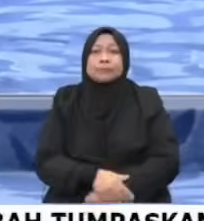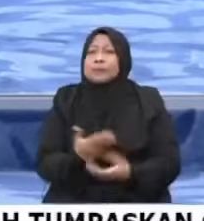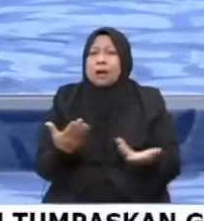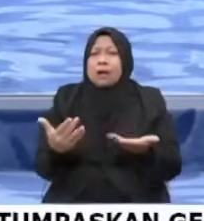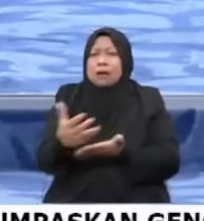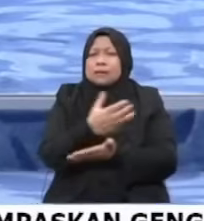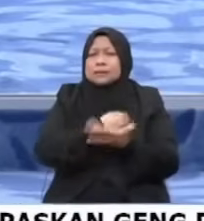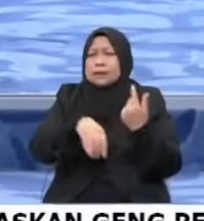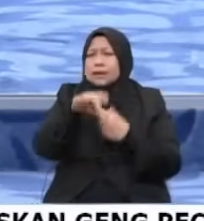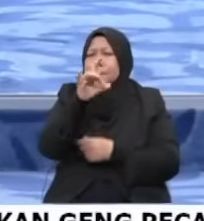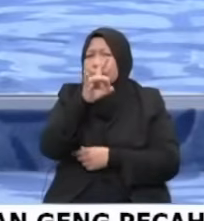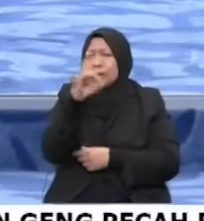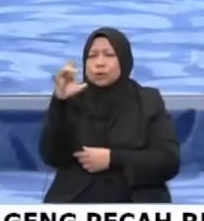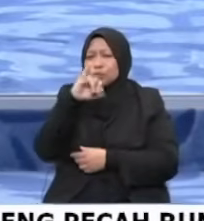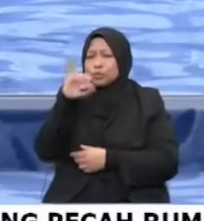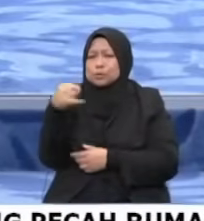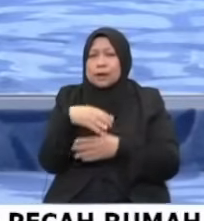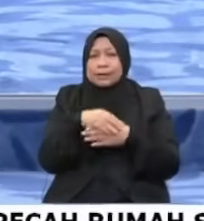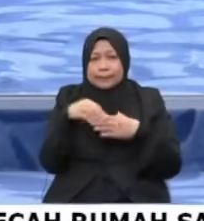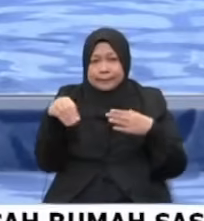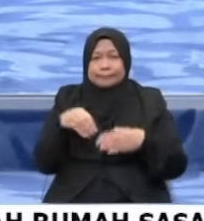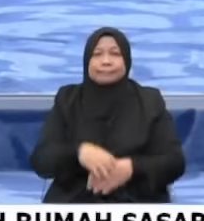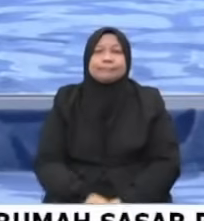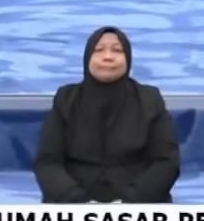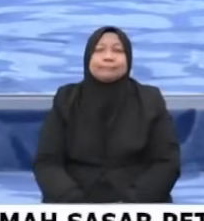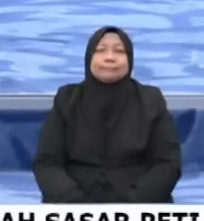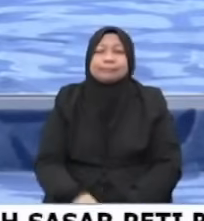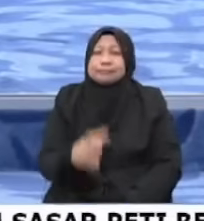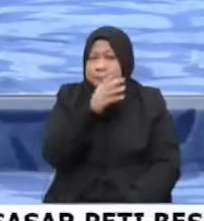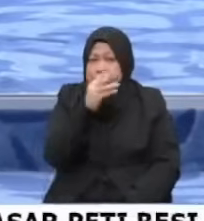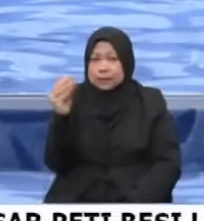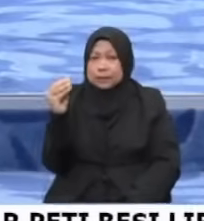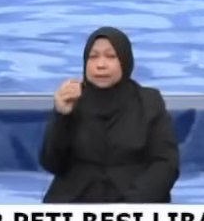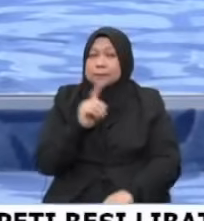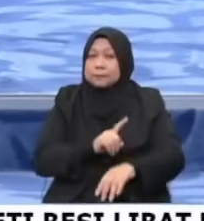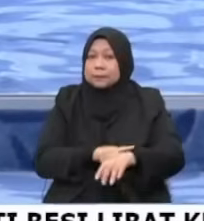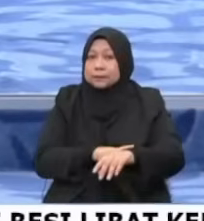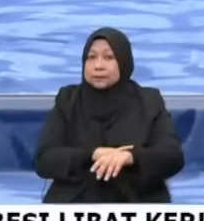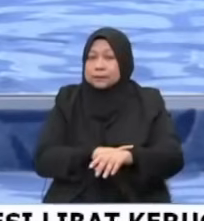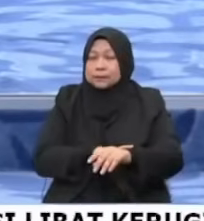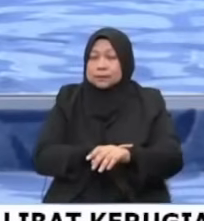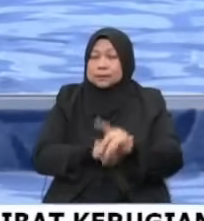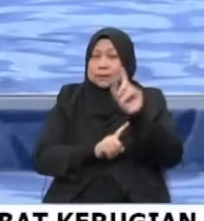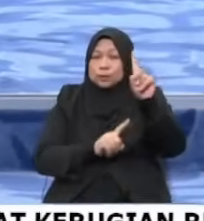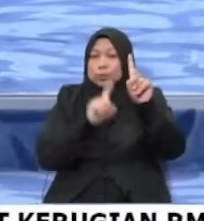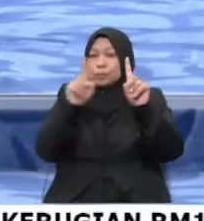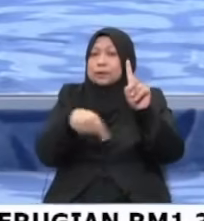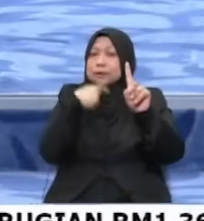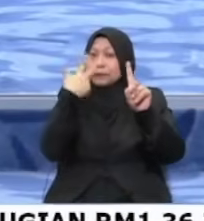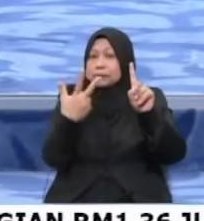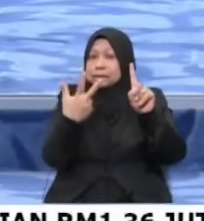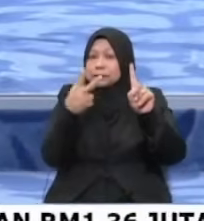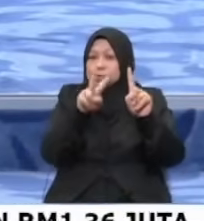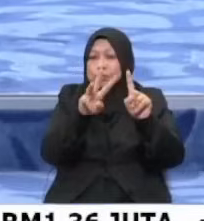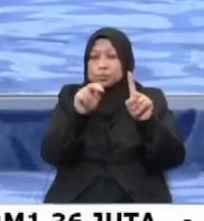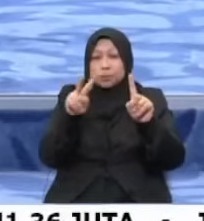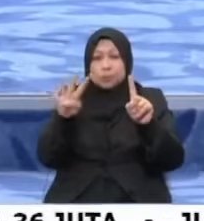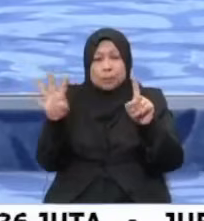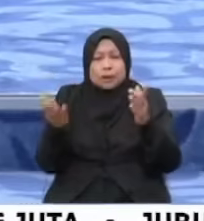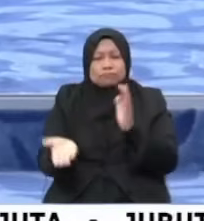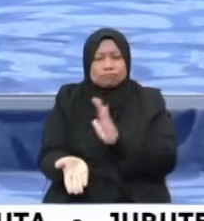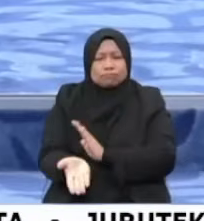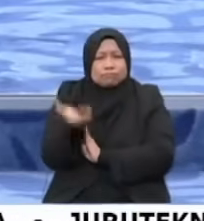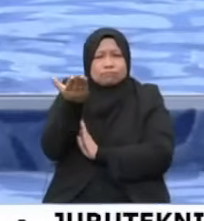hasilnya r800 juta dan pada 1 Mac 2024 kita naikkan